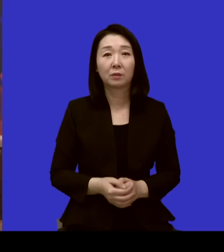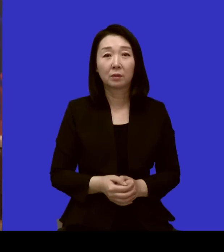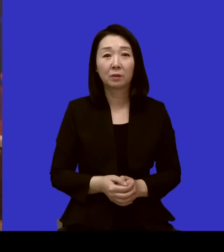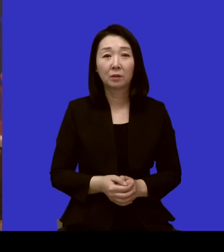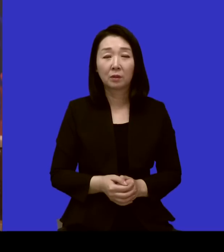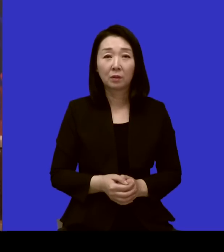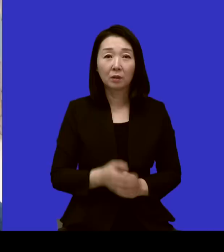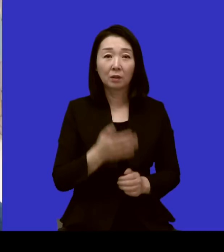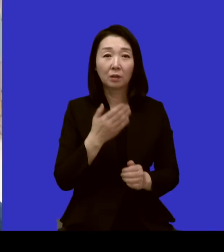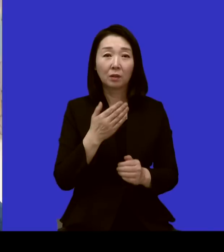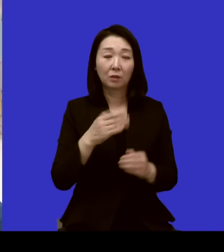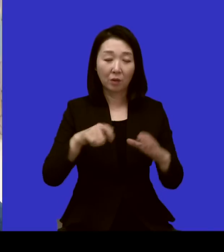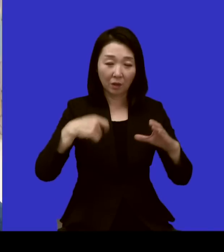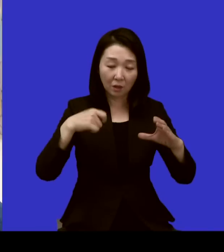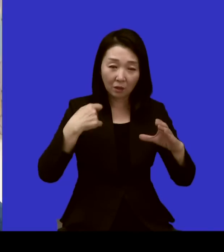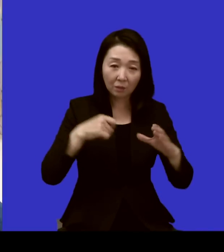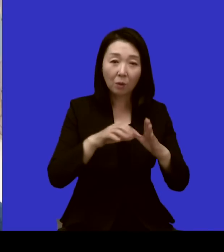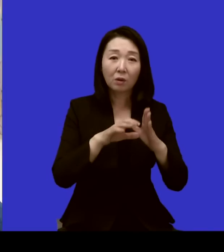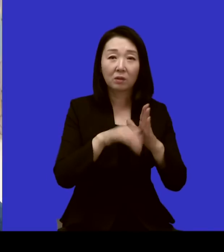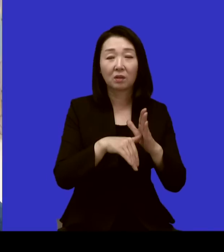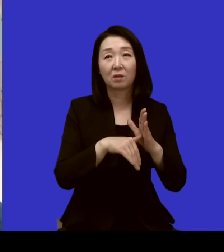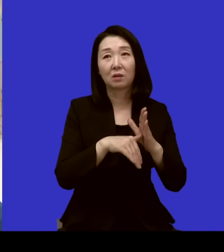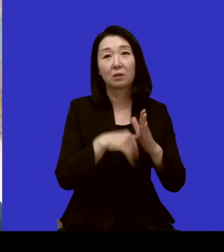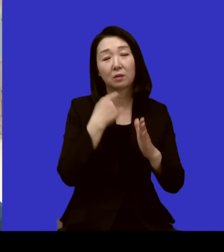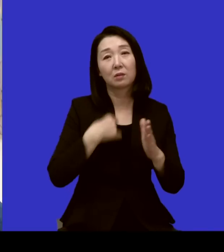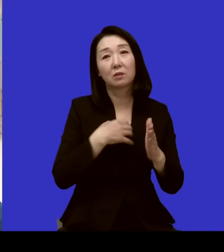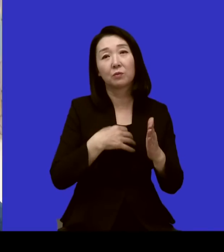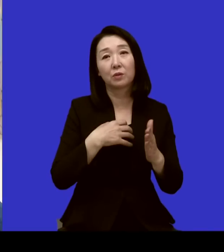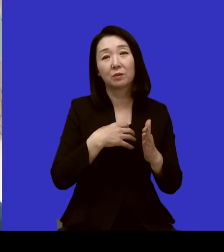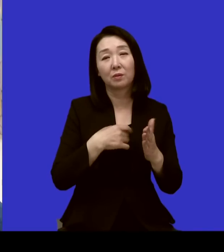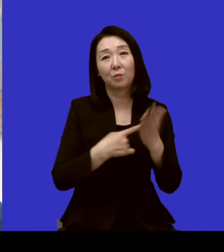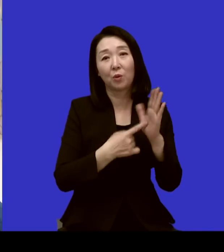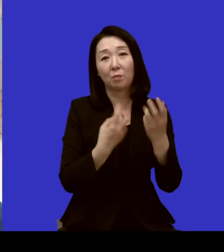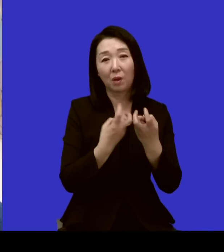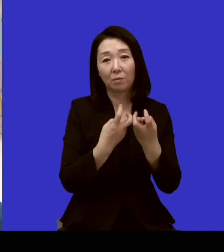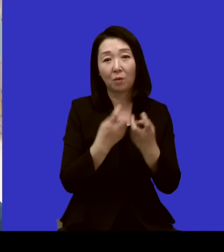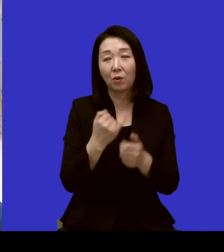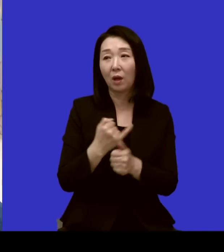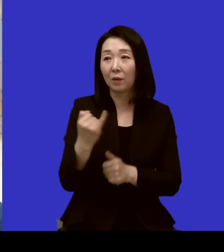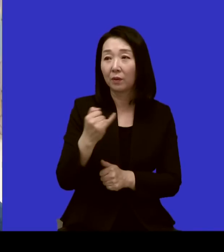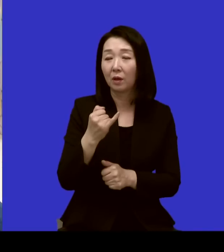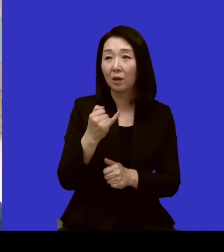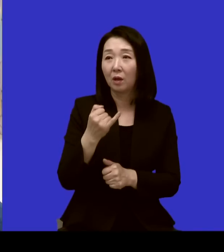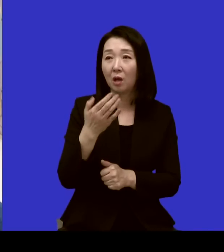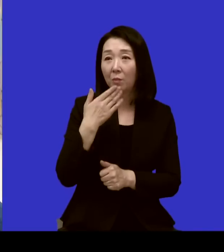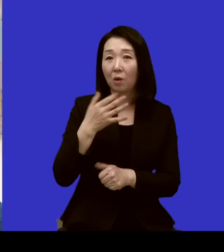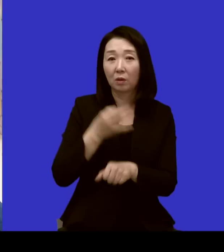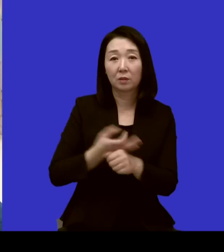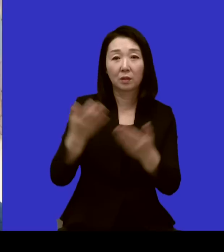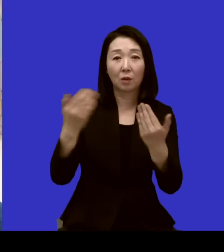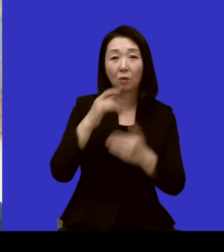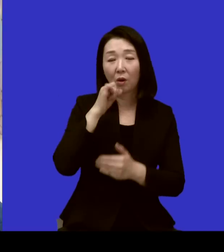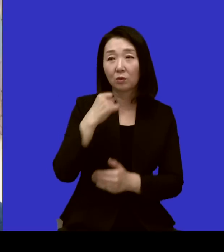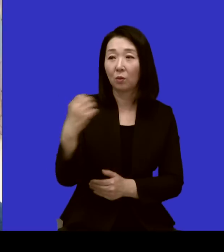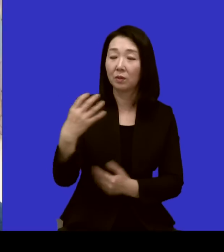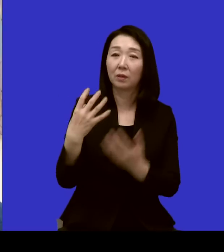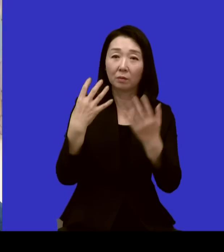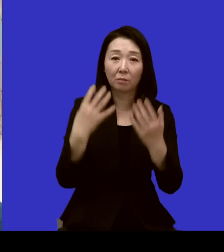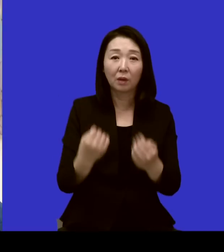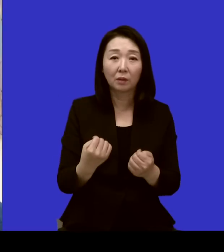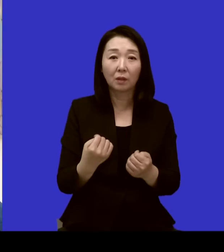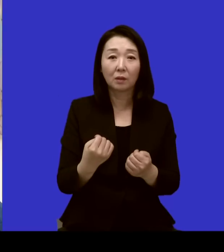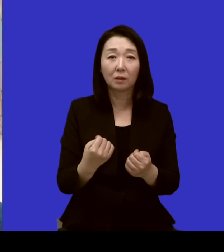먹어주는 게 그러니까 자기가 그렇게 얘기를 하더라고요. 나중에는 제 아내가 예. 그렇게 먹을 걸 사갖고 가고 좋은 얘기를 많이 하고